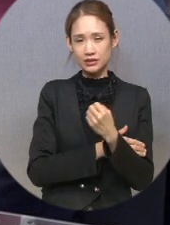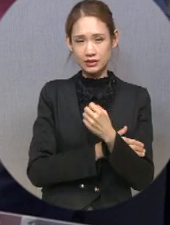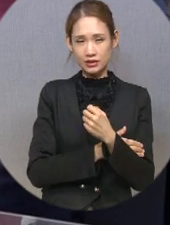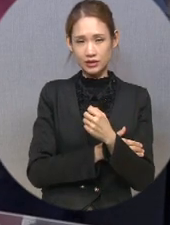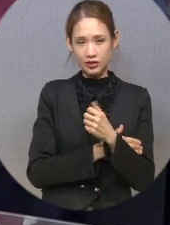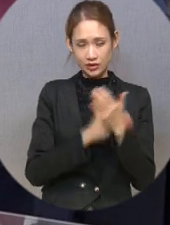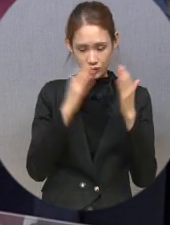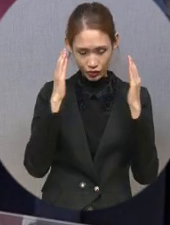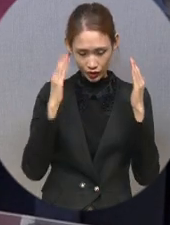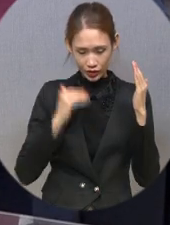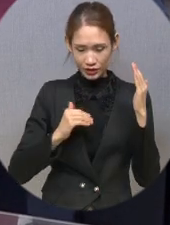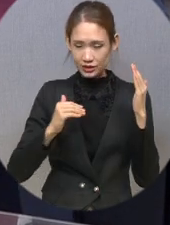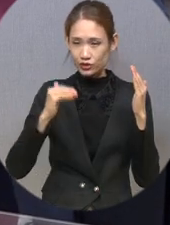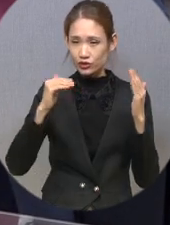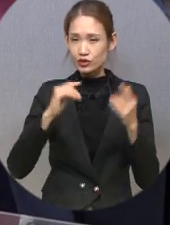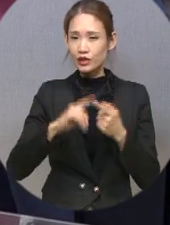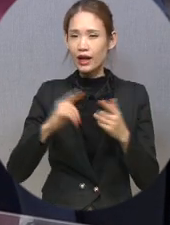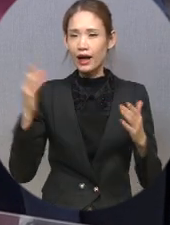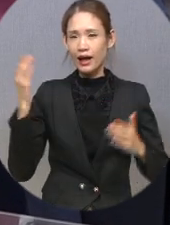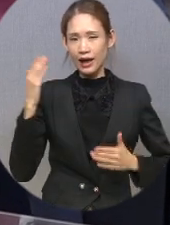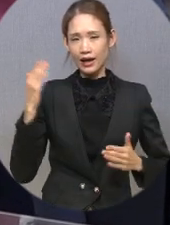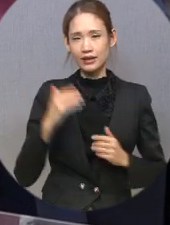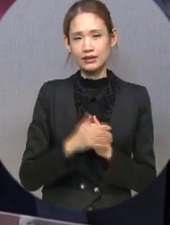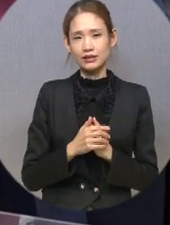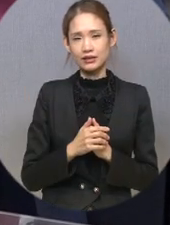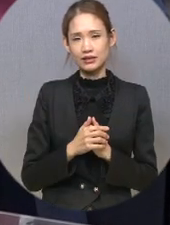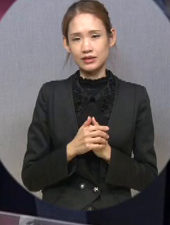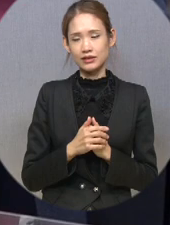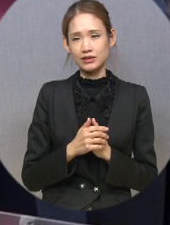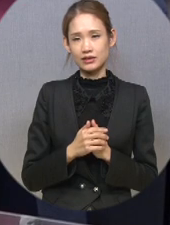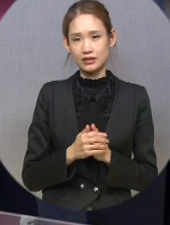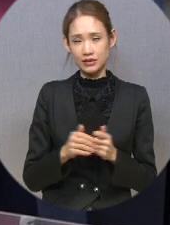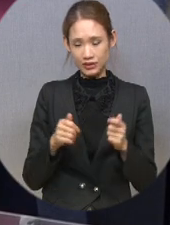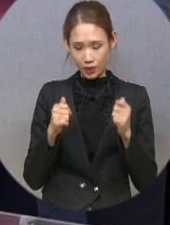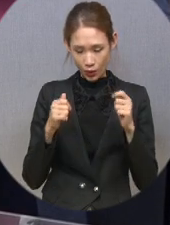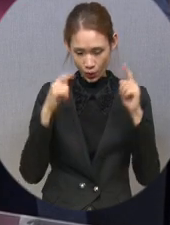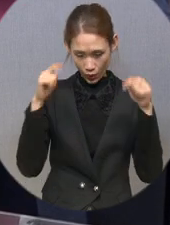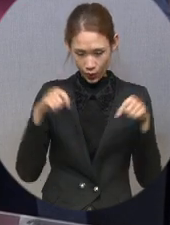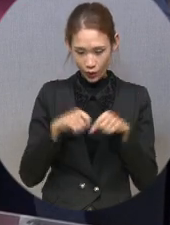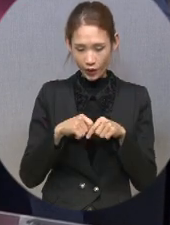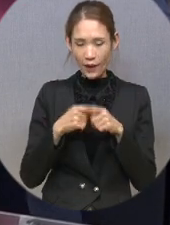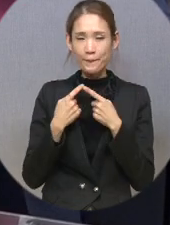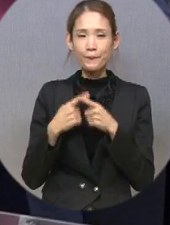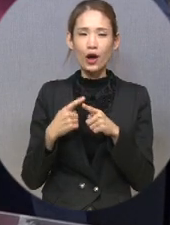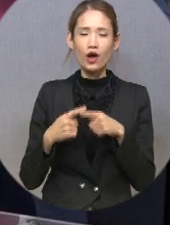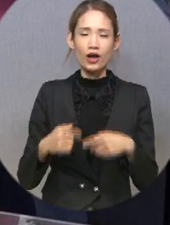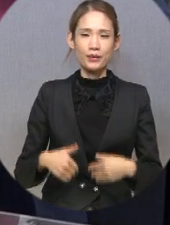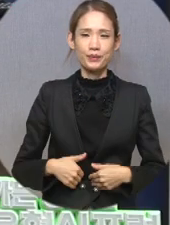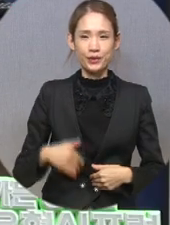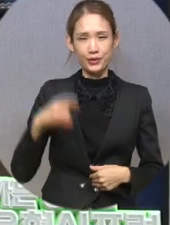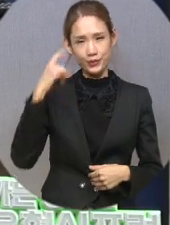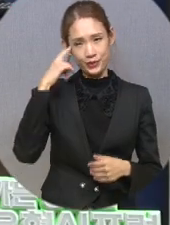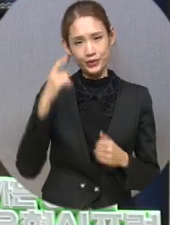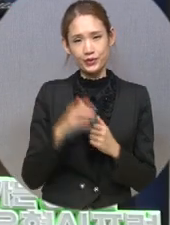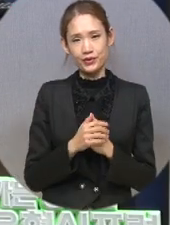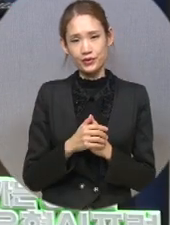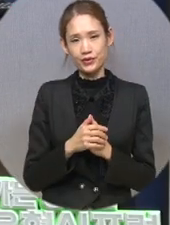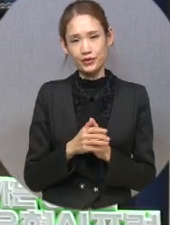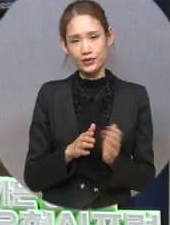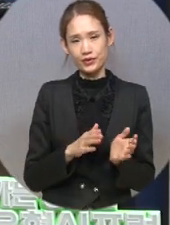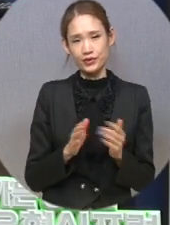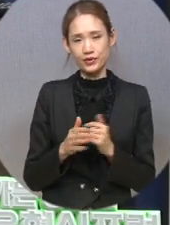수준인지 학생들의 어떤 그 학력 진단 평가도 필요하다는 생각을 합니다. 그렇게